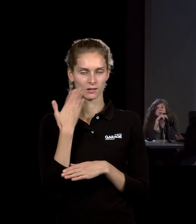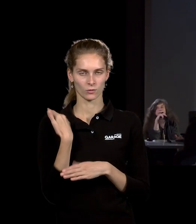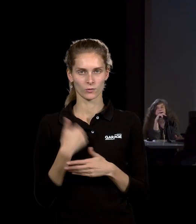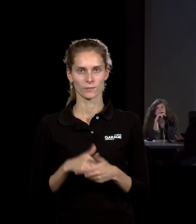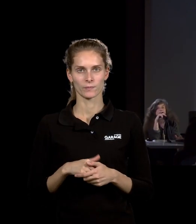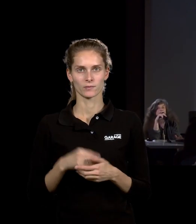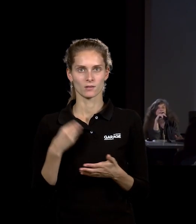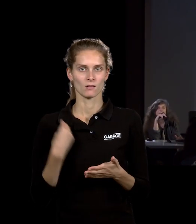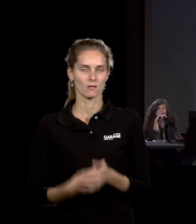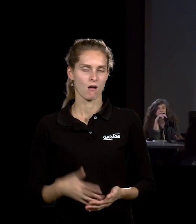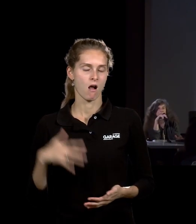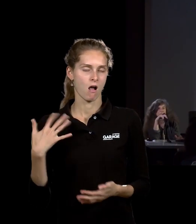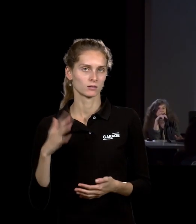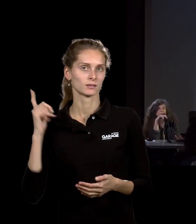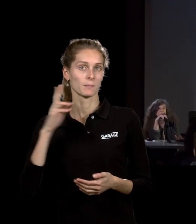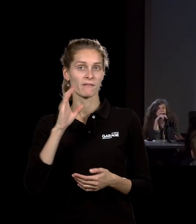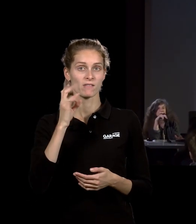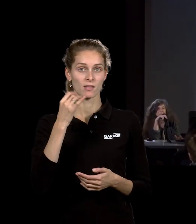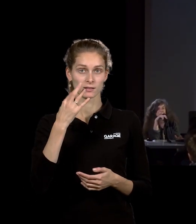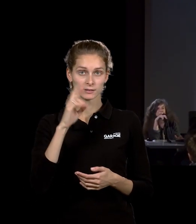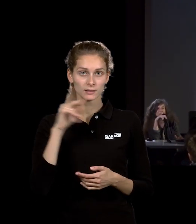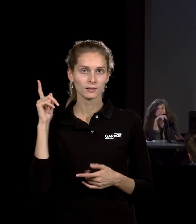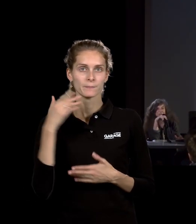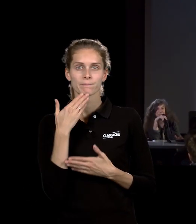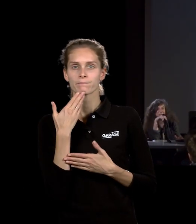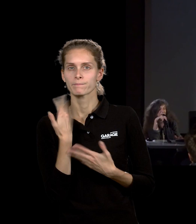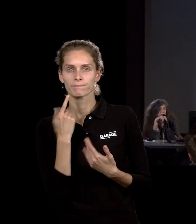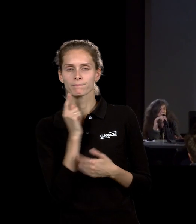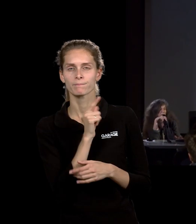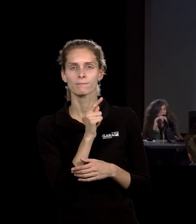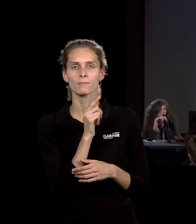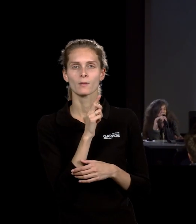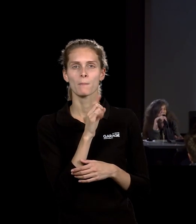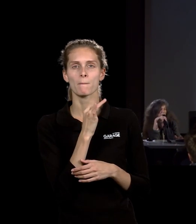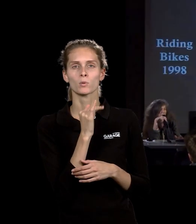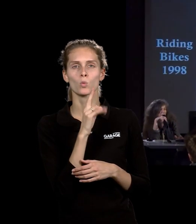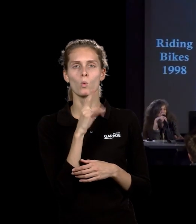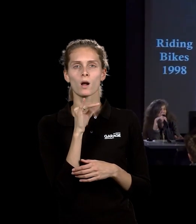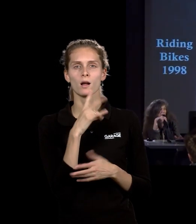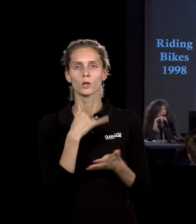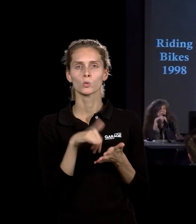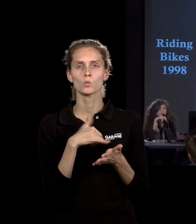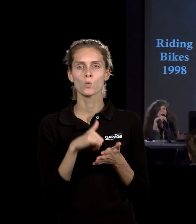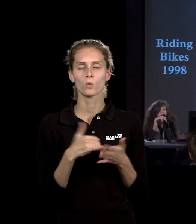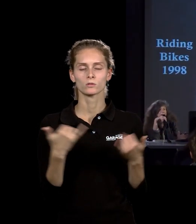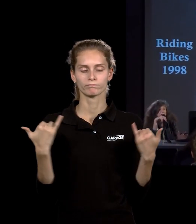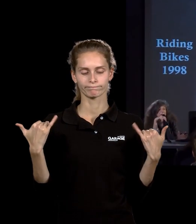все-таки сначала думал, что в Венеции, нет, все-таки в Нью-Йорке, в Бруклине, это стекольная фабрика ему это замечательно